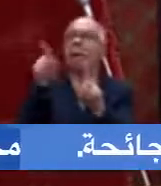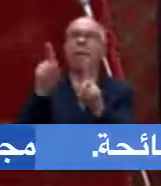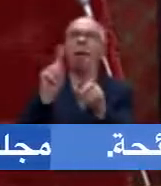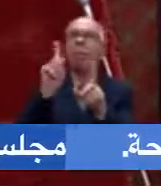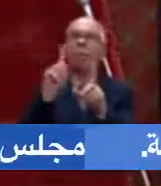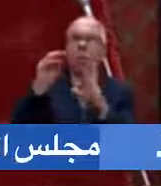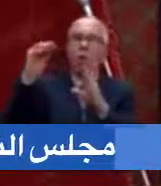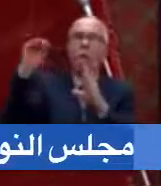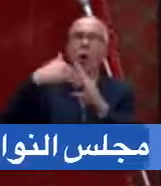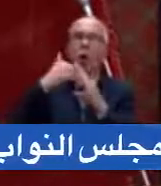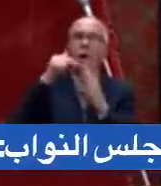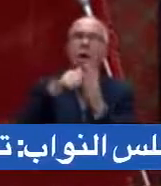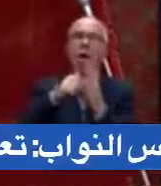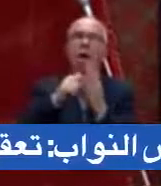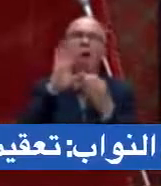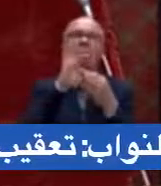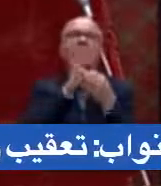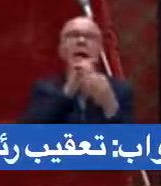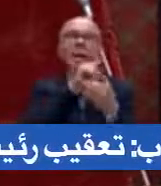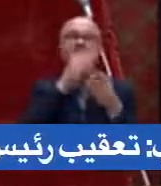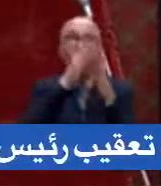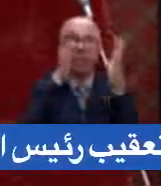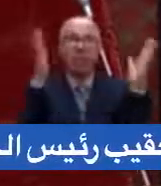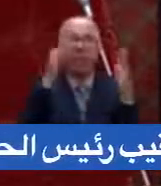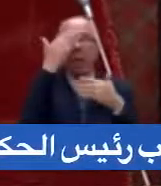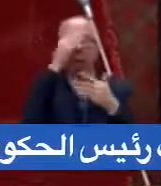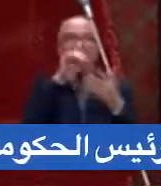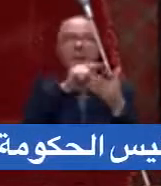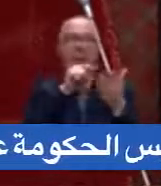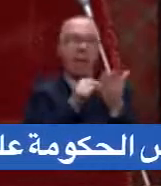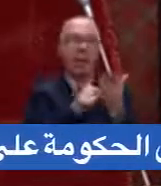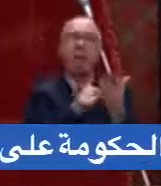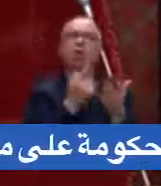عند بنك المغرب كيمول به كعمله صعبه